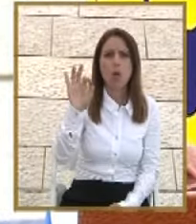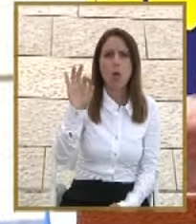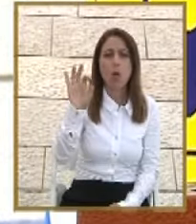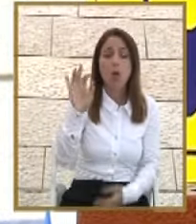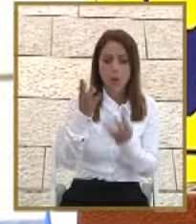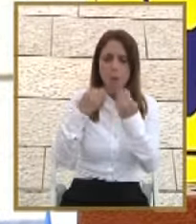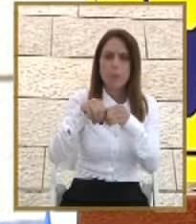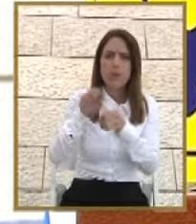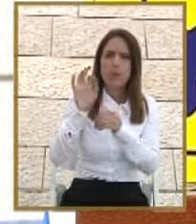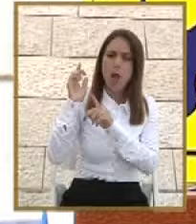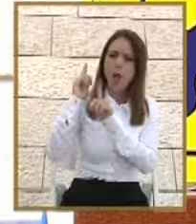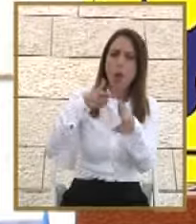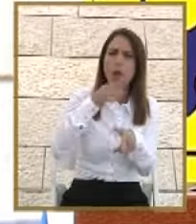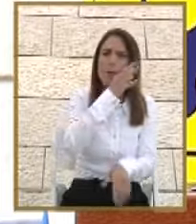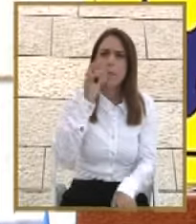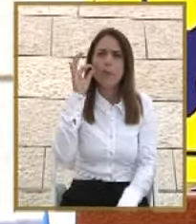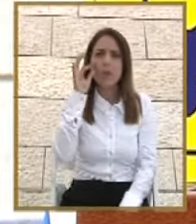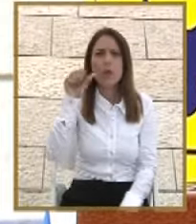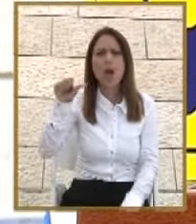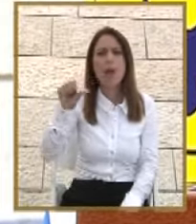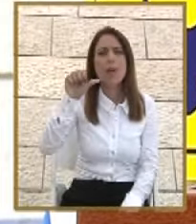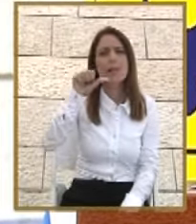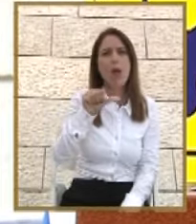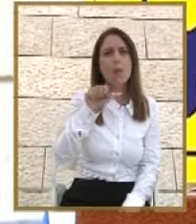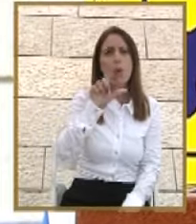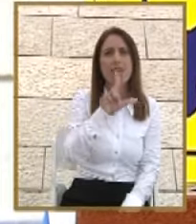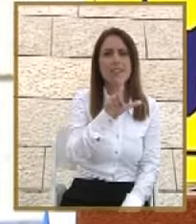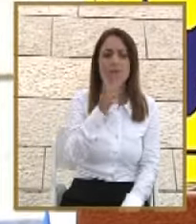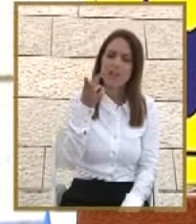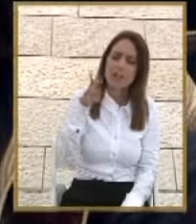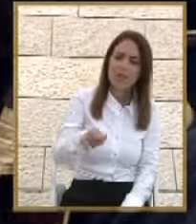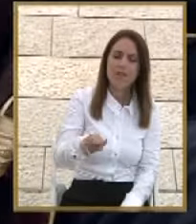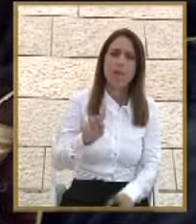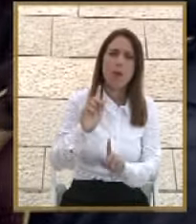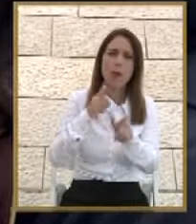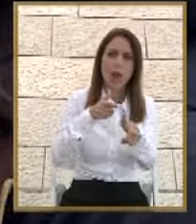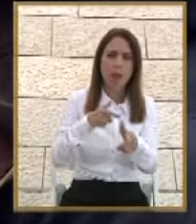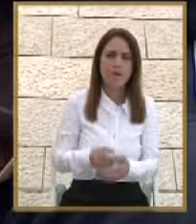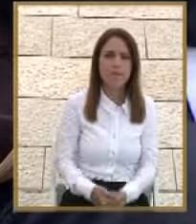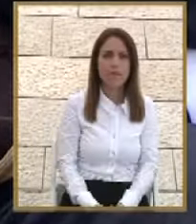את בני משפחתו של הלוחם הבדואי אחמד אבו לטיף שנפל בקרב.